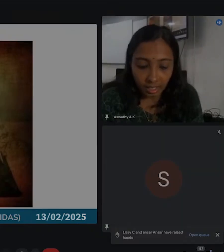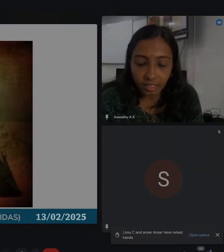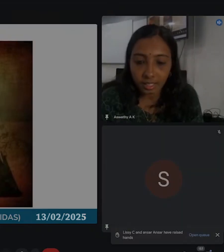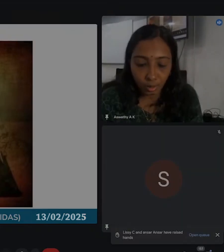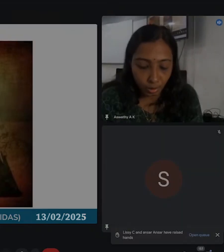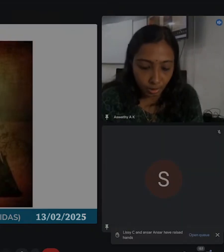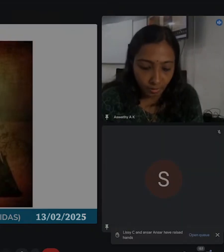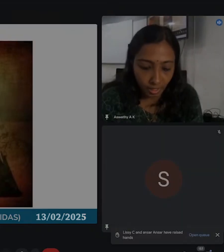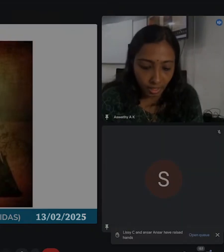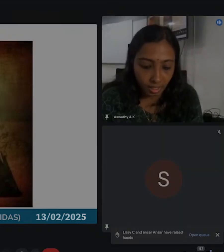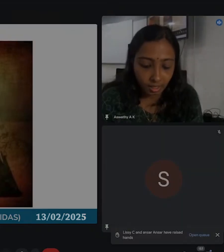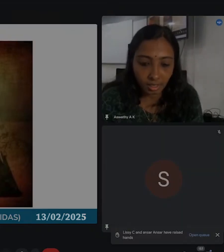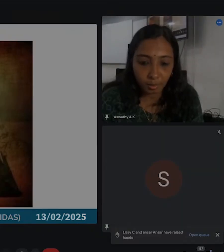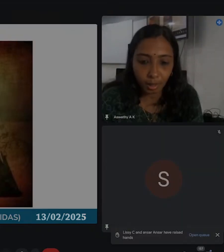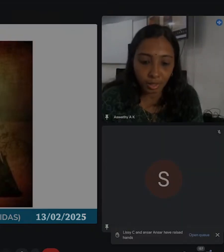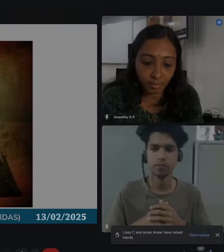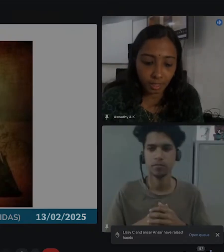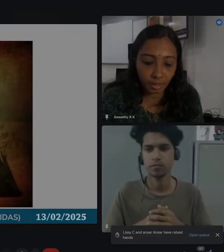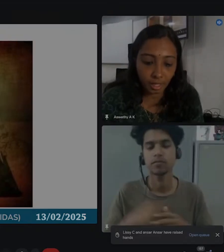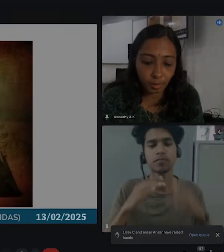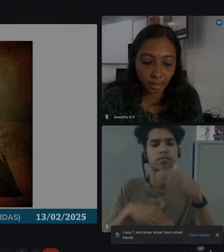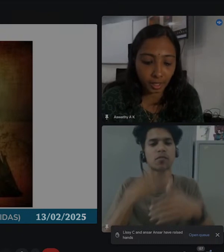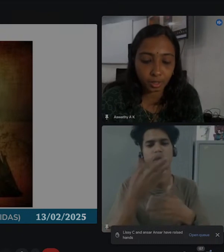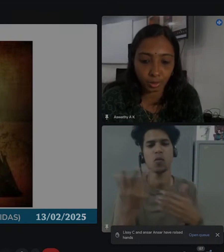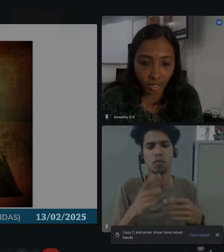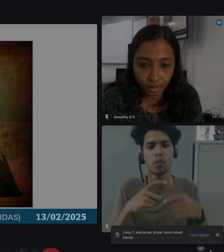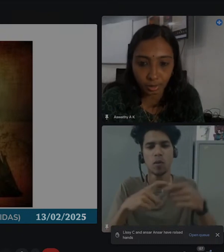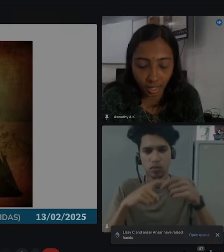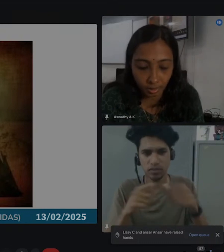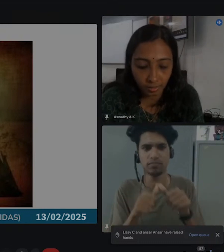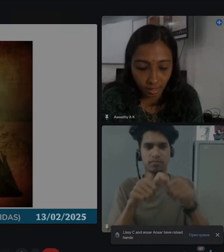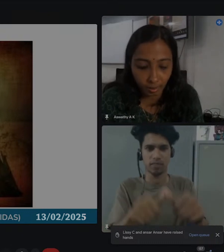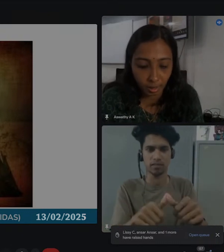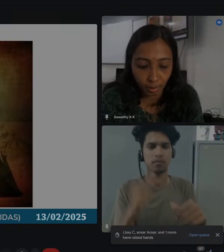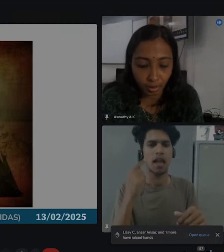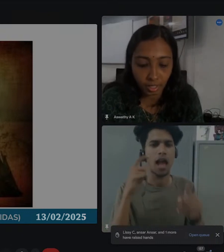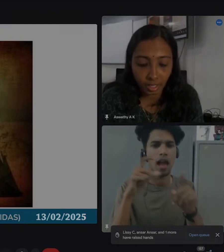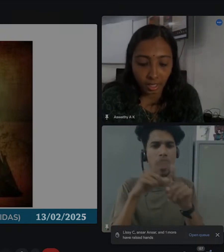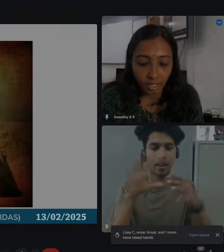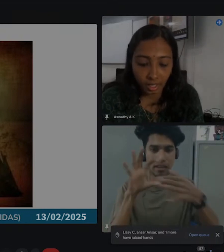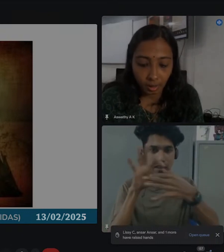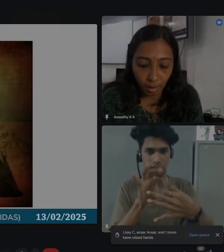ഇനി അടുത്തതായി ചോദ്യോത്തര വേളയാണ്. ഭൗതിക വെല്ലുവിളിയുമായി ബന്ധപ്പെട്ട ചോദ്യങ്ങൾ ചോദിക്കാവുന്ന അവസരമാണിപ്പോ.